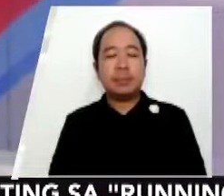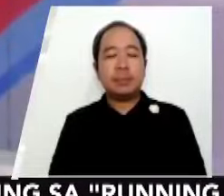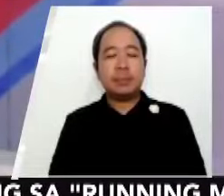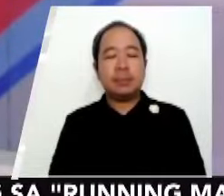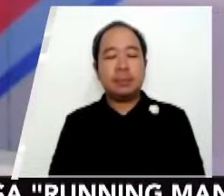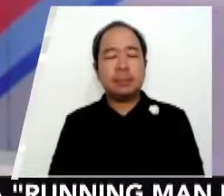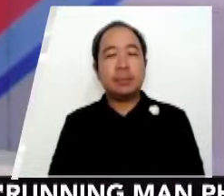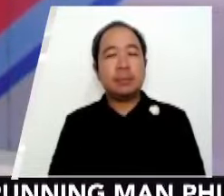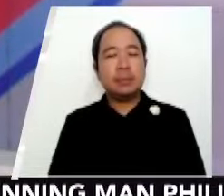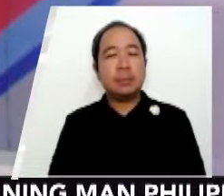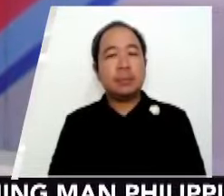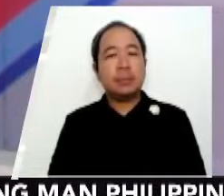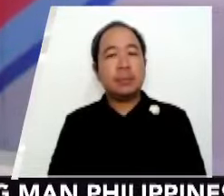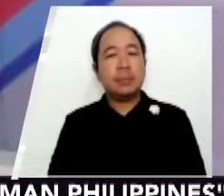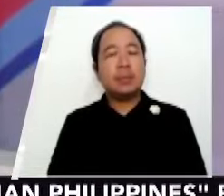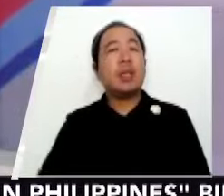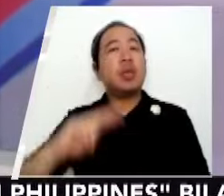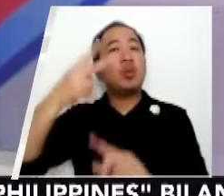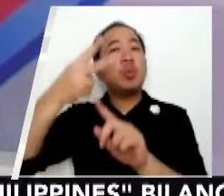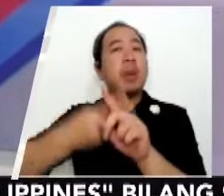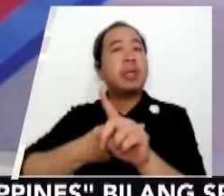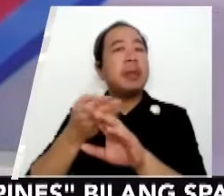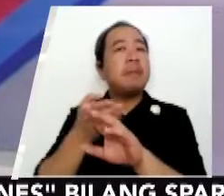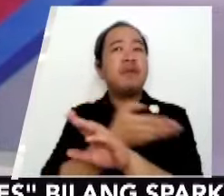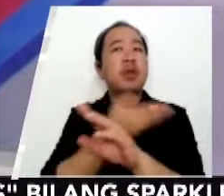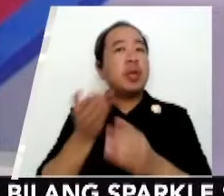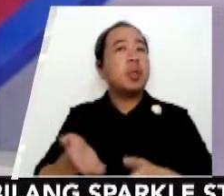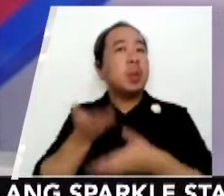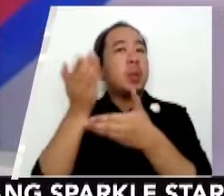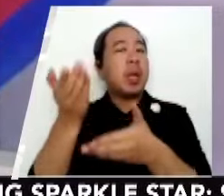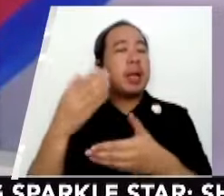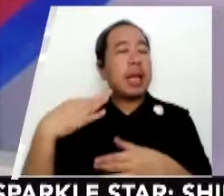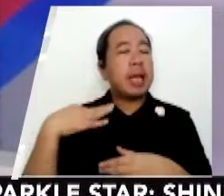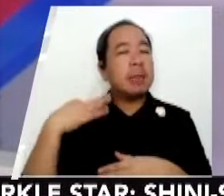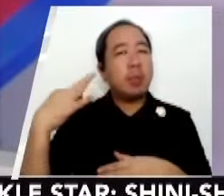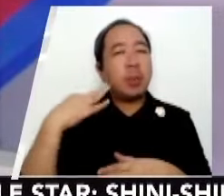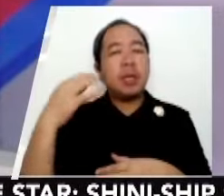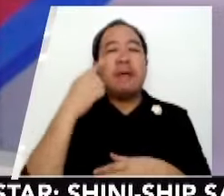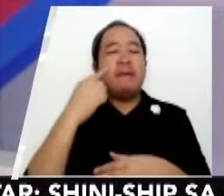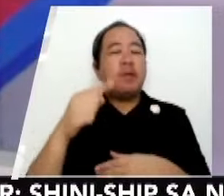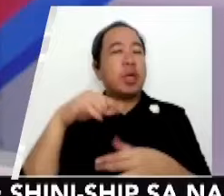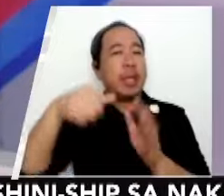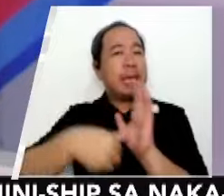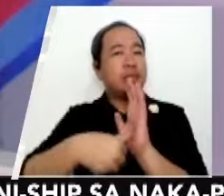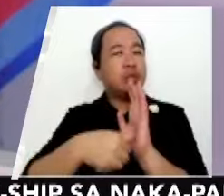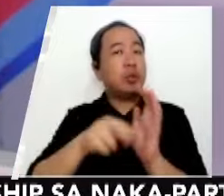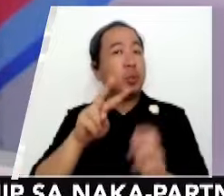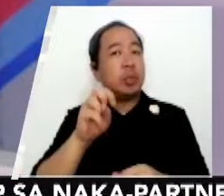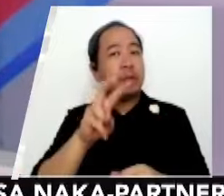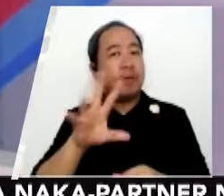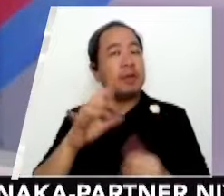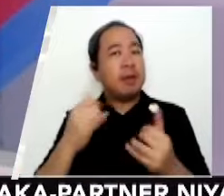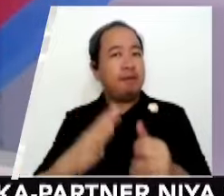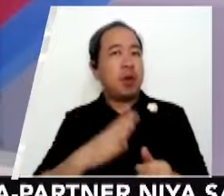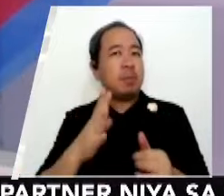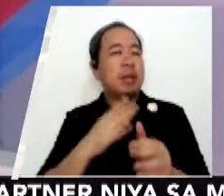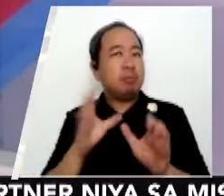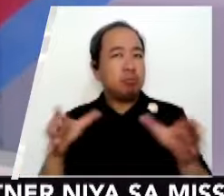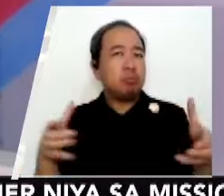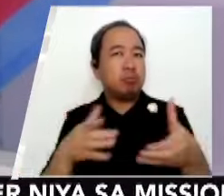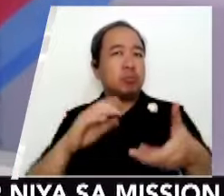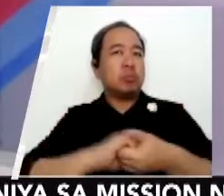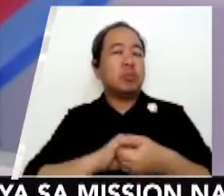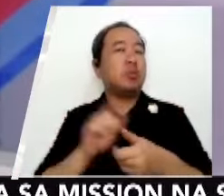Dalawang buwan bago ang paghahain ng kandidatura para sa eleksyon 2025. Formal lang magkaalyansa ang partido ng Pangulo at